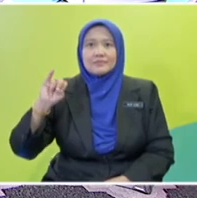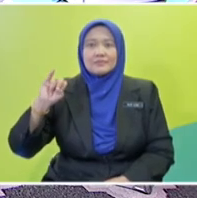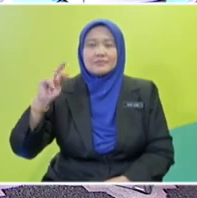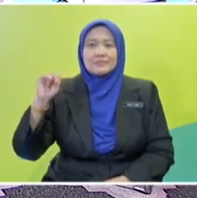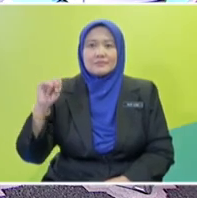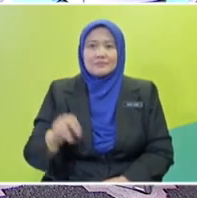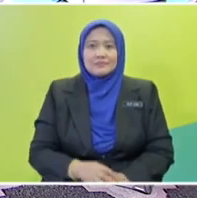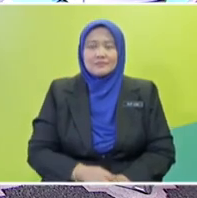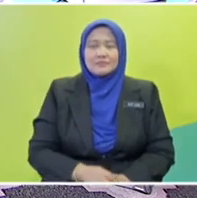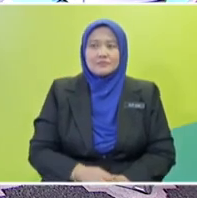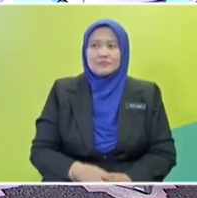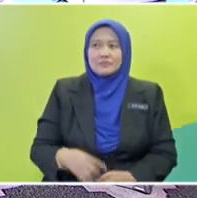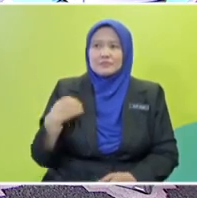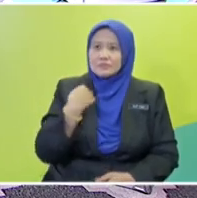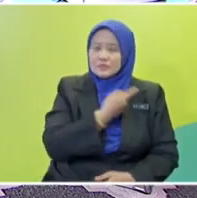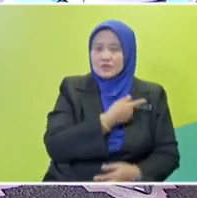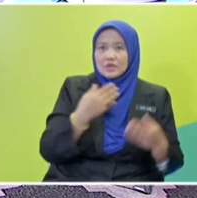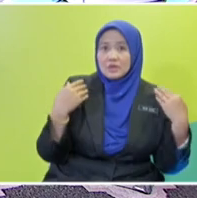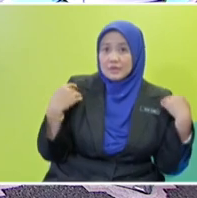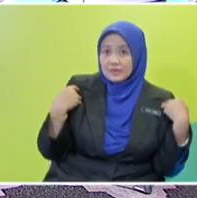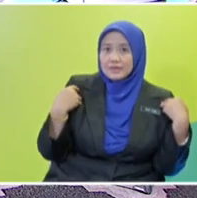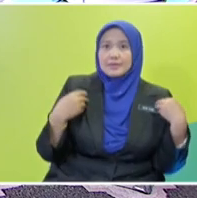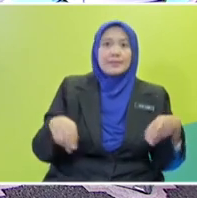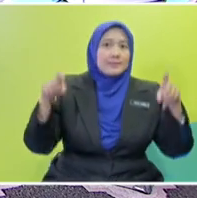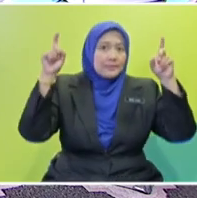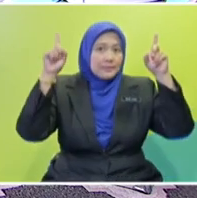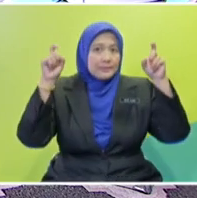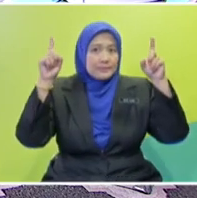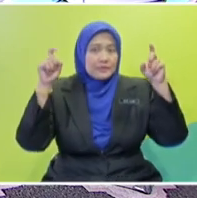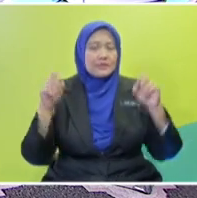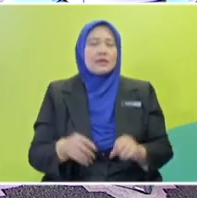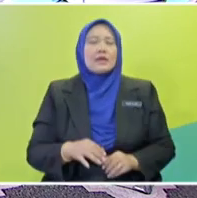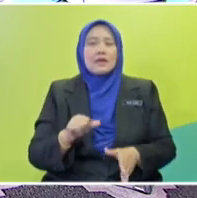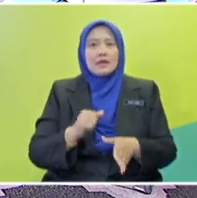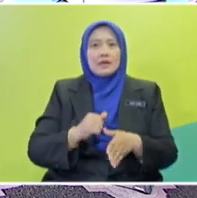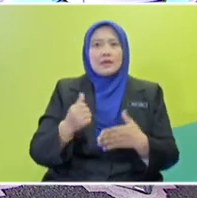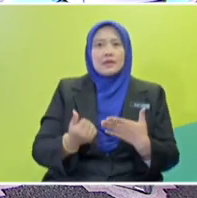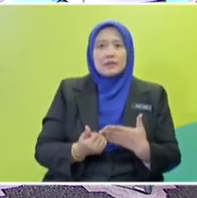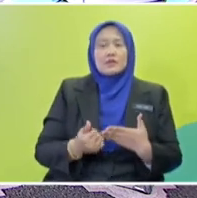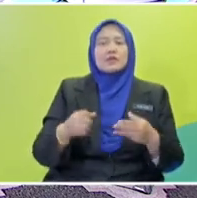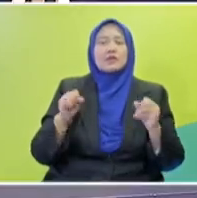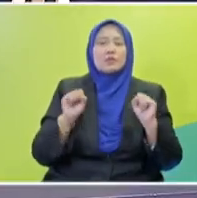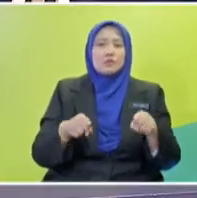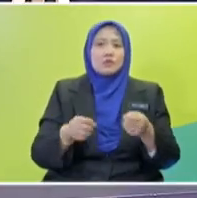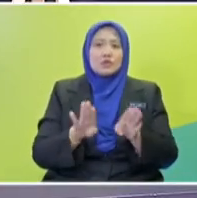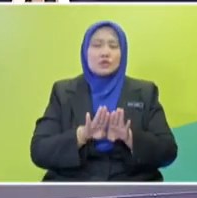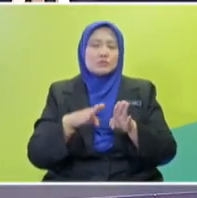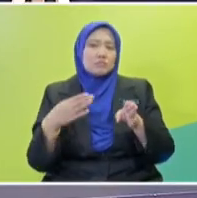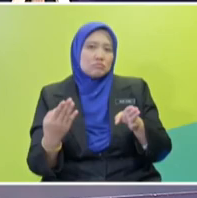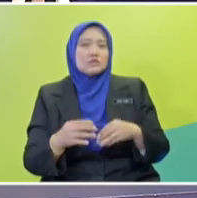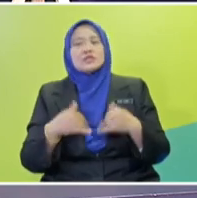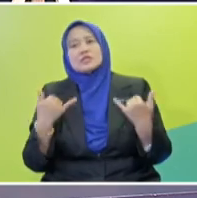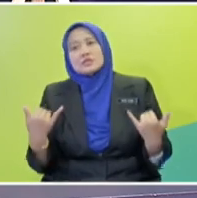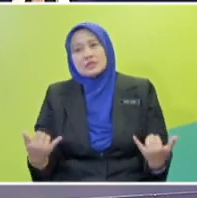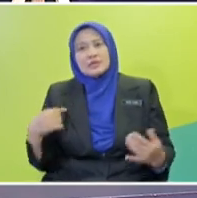kita diterima juga kita contoh tema oke Hari ini saya rasa kita